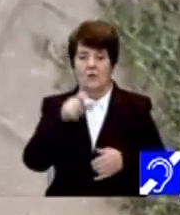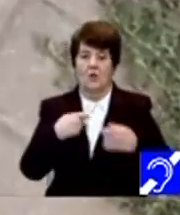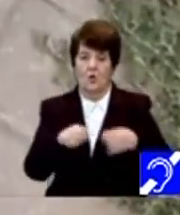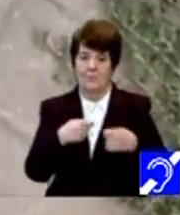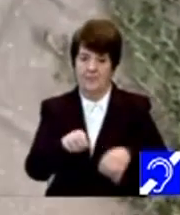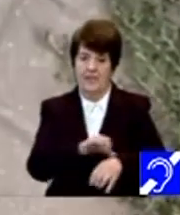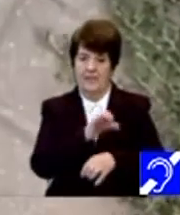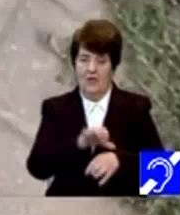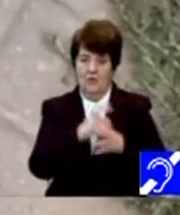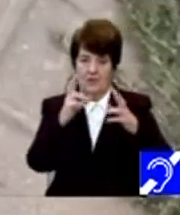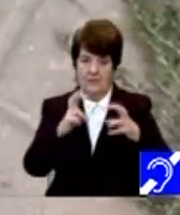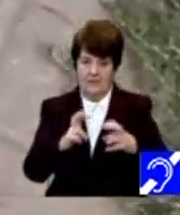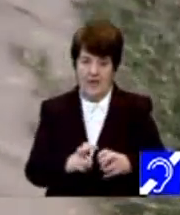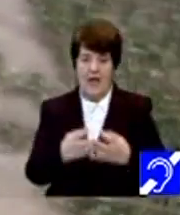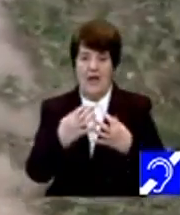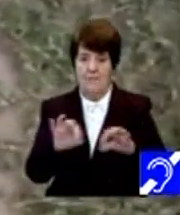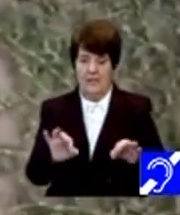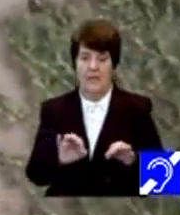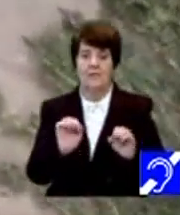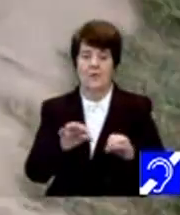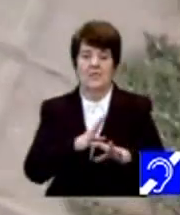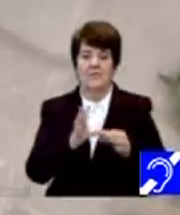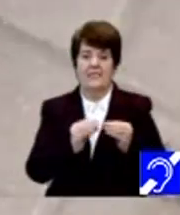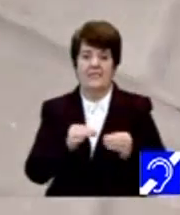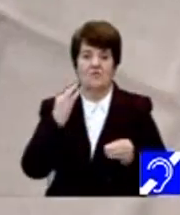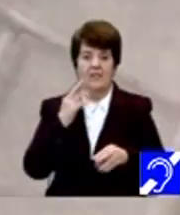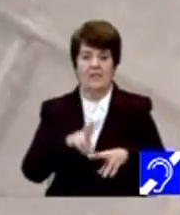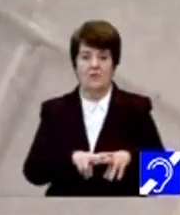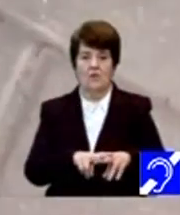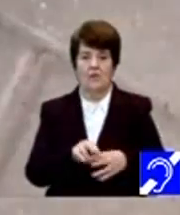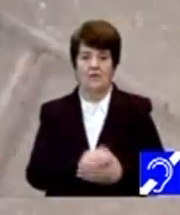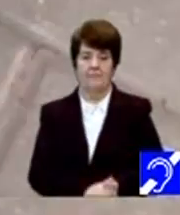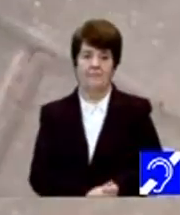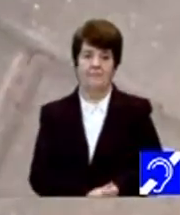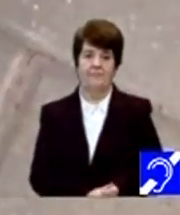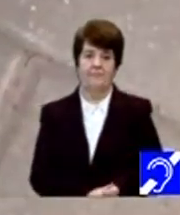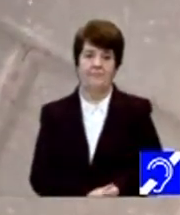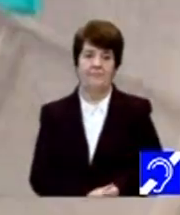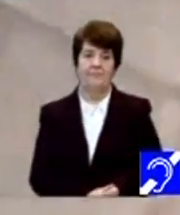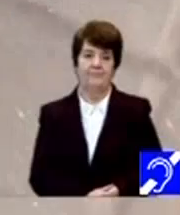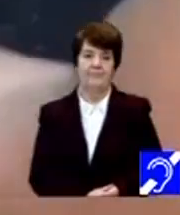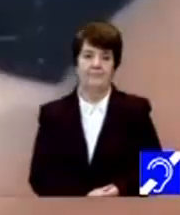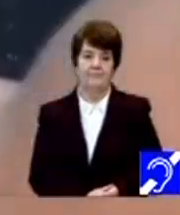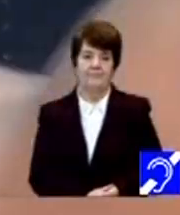Persoanele bănuite de comerț cu droguri sunt cercetate în libertate și riscă până la 10 ani de închisoare.